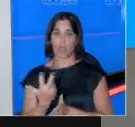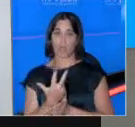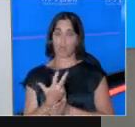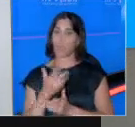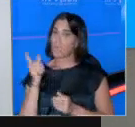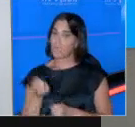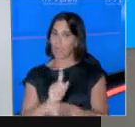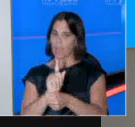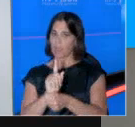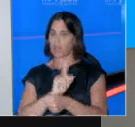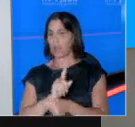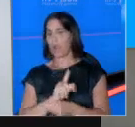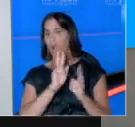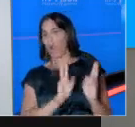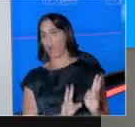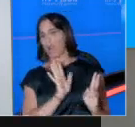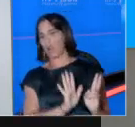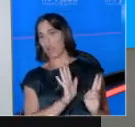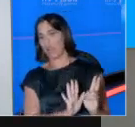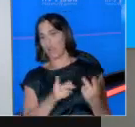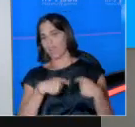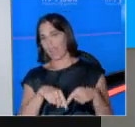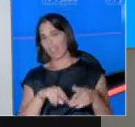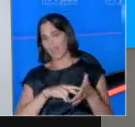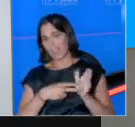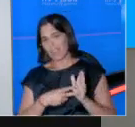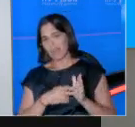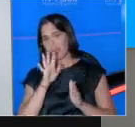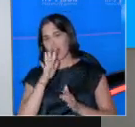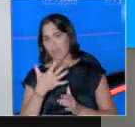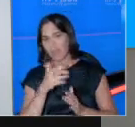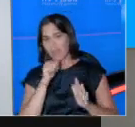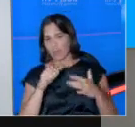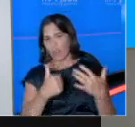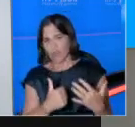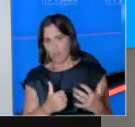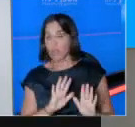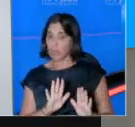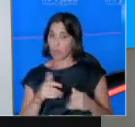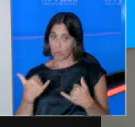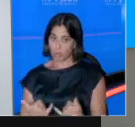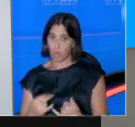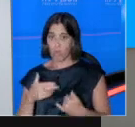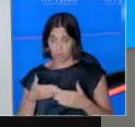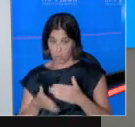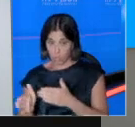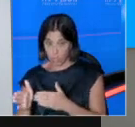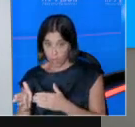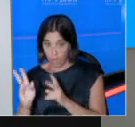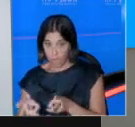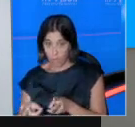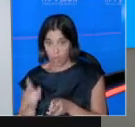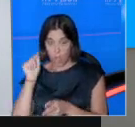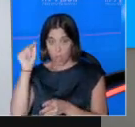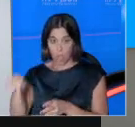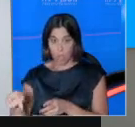ובאופן מיידי. לא לתקוע את זה עכשיו באיזשהם ועדות תכנון, עוד 5-6 שנים, יש כרגע גישה לנחל,